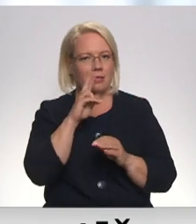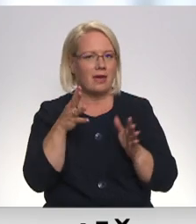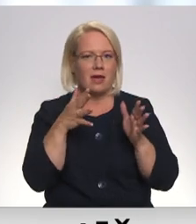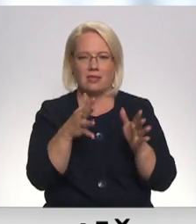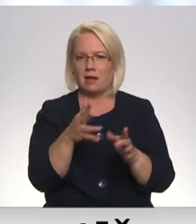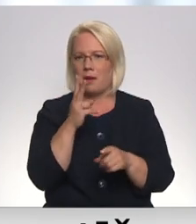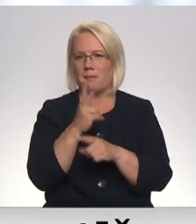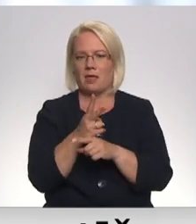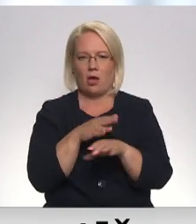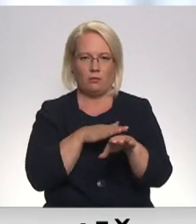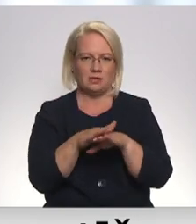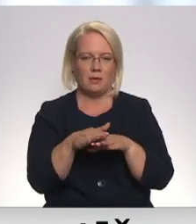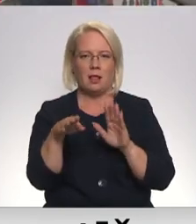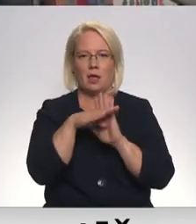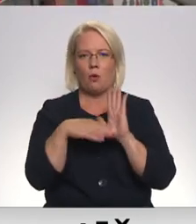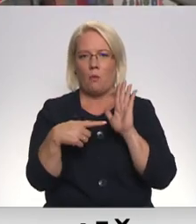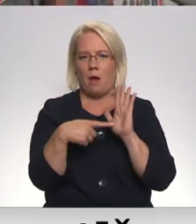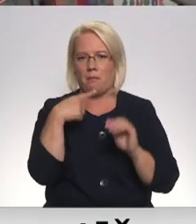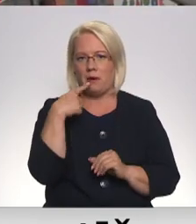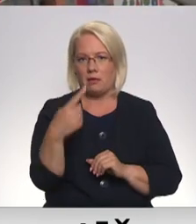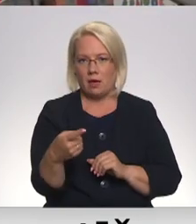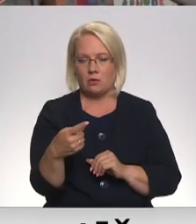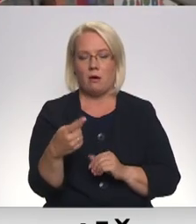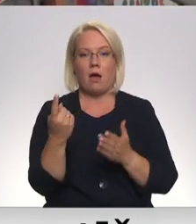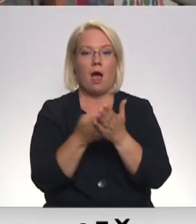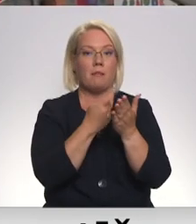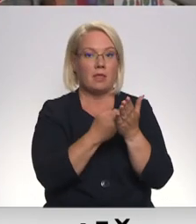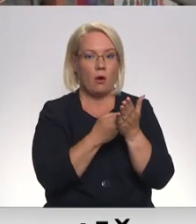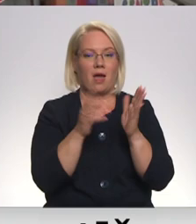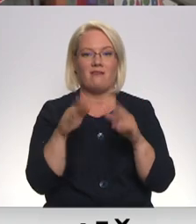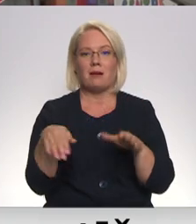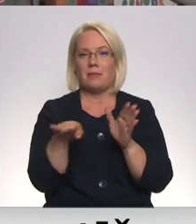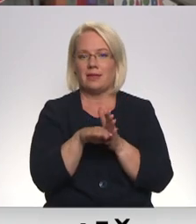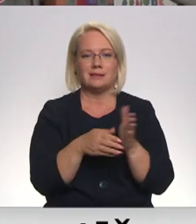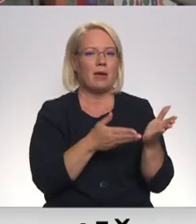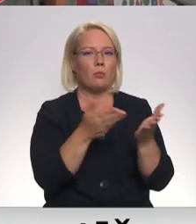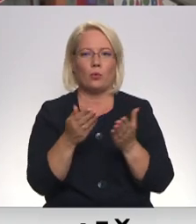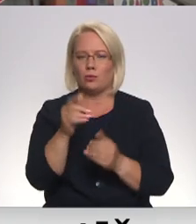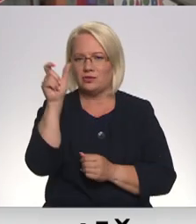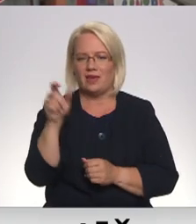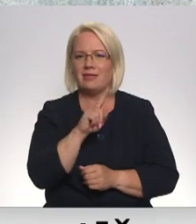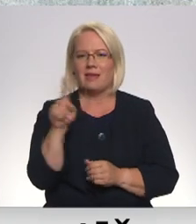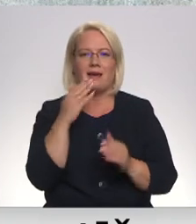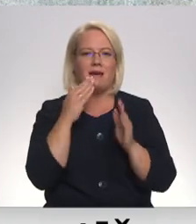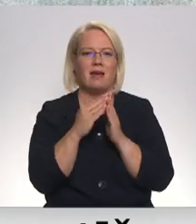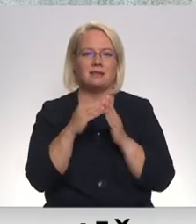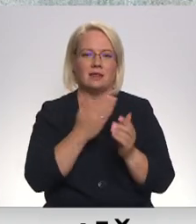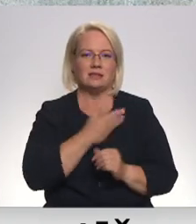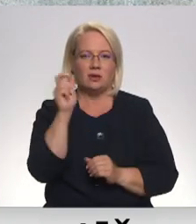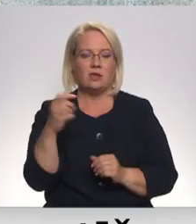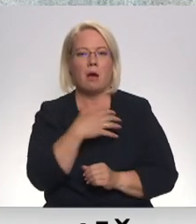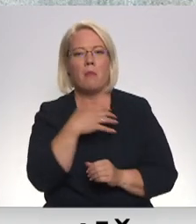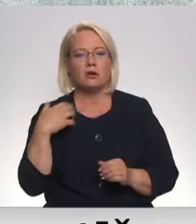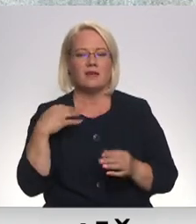pienākumu izpildīt likumā noteiktu. Turklāt aptaujā var piedalīties jebkurš ne tikai Rēzeknes iedzīvotāji. Pašvaldība